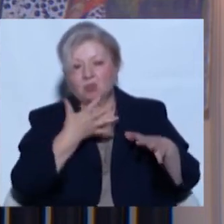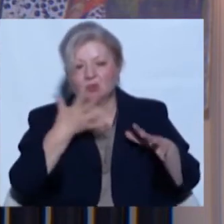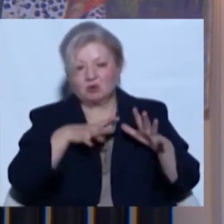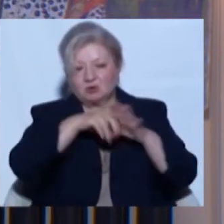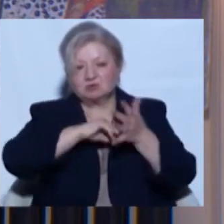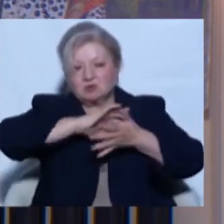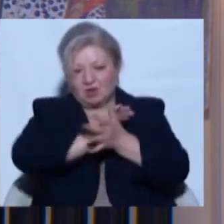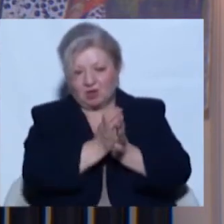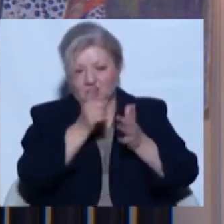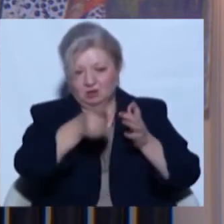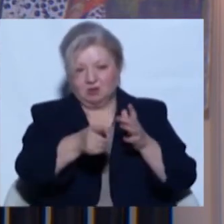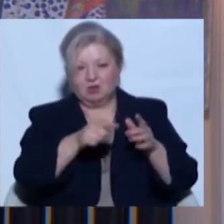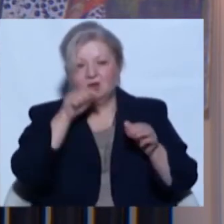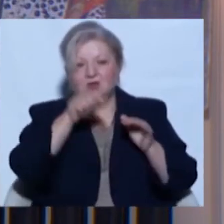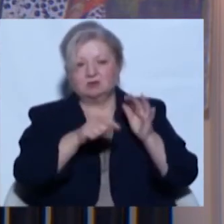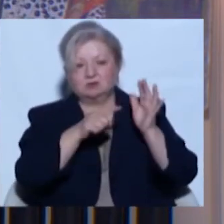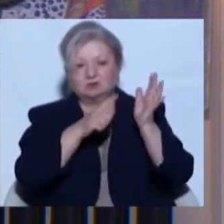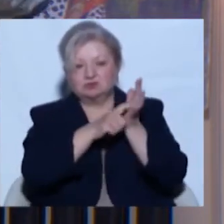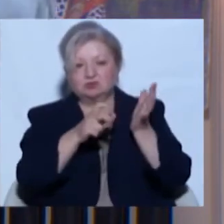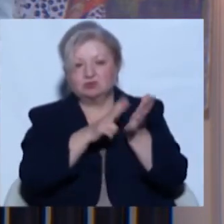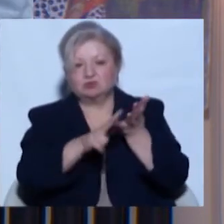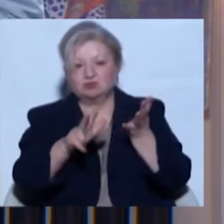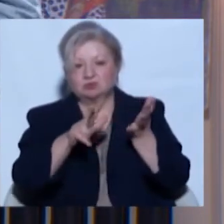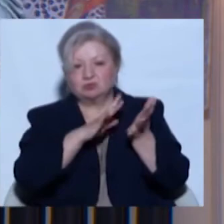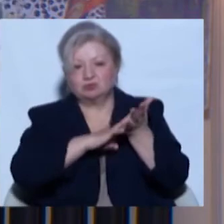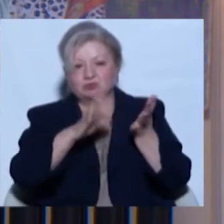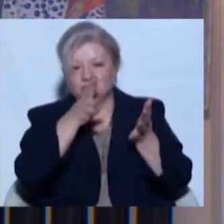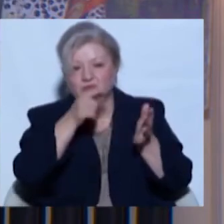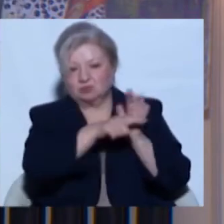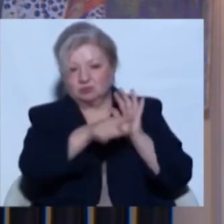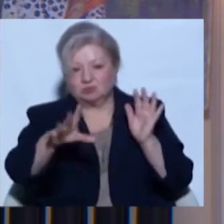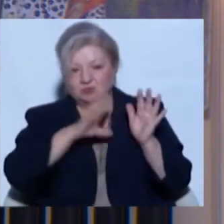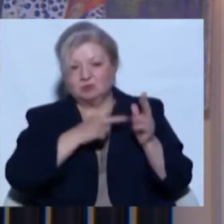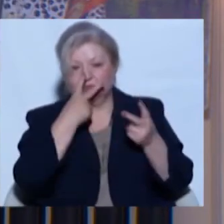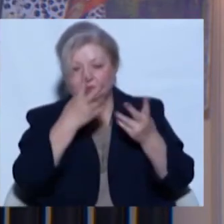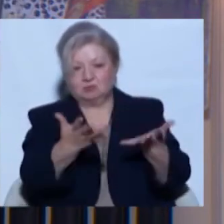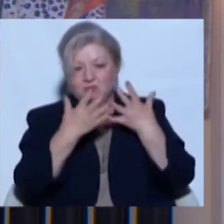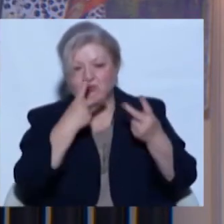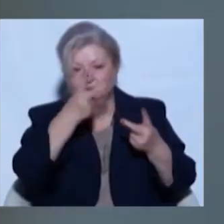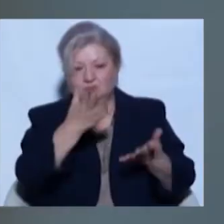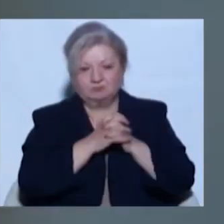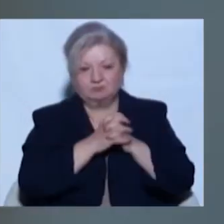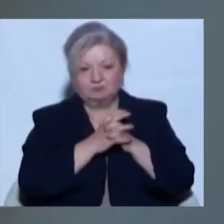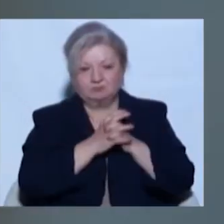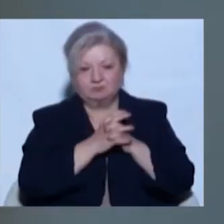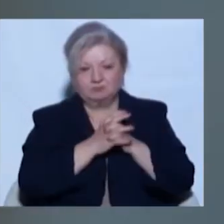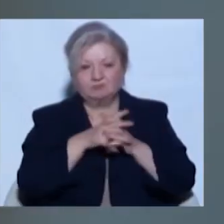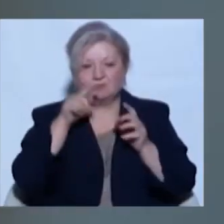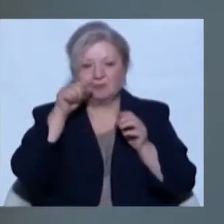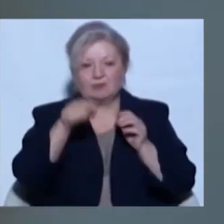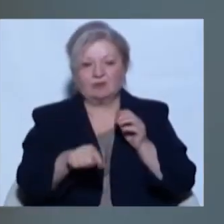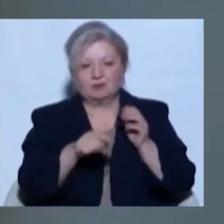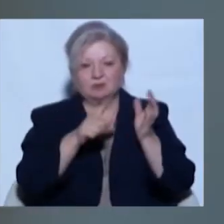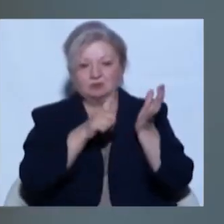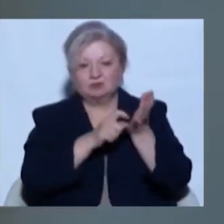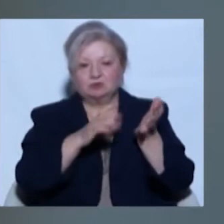გაიჭრიტა. 1795 წლის წანისის ბრძოლა სწორედ აი ამის ნათელი გამოვლინება და დადასტურება იყო.